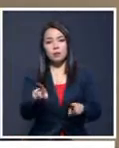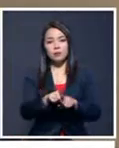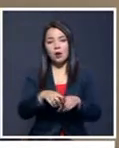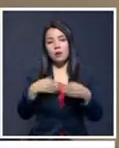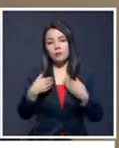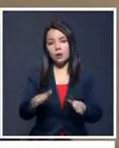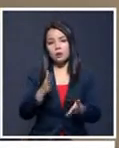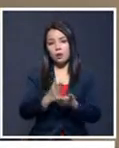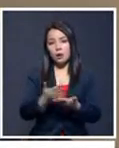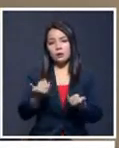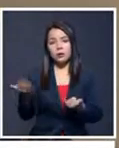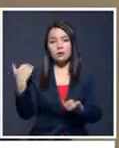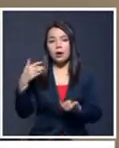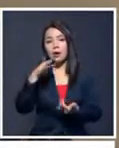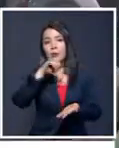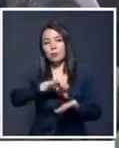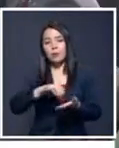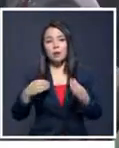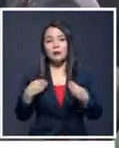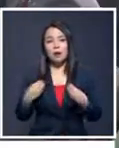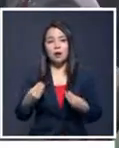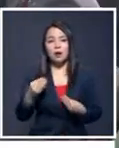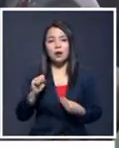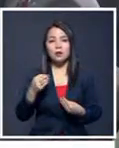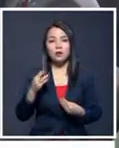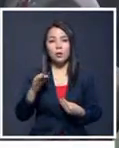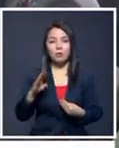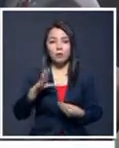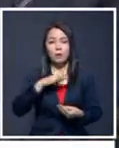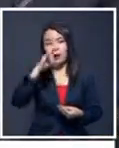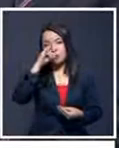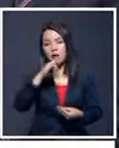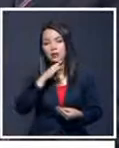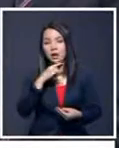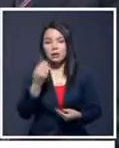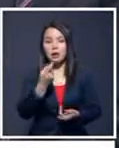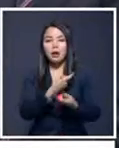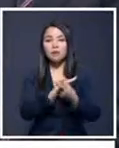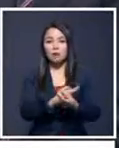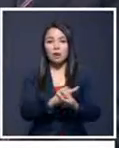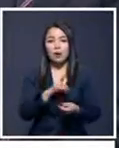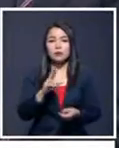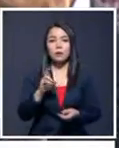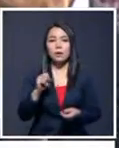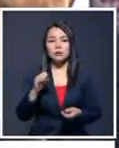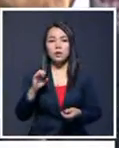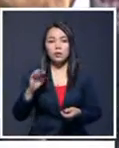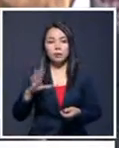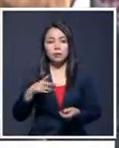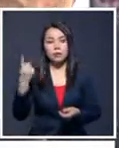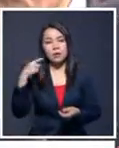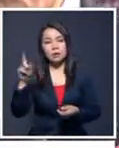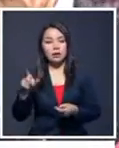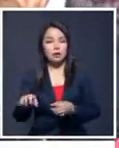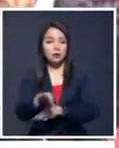ұшты. Кеңес одағының батыры Ізғұтты Айтықов, Қазақстанның халық қаһарманы Қасым Қайсенов, белгілі археолог Зейнолла